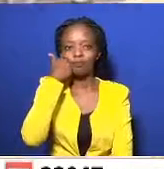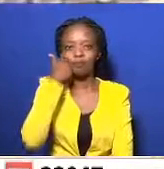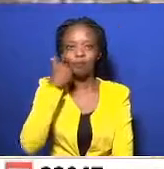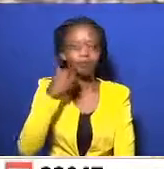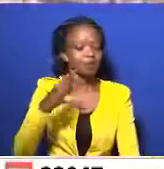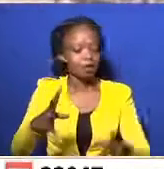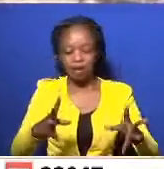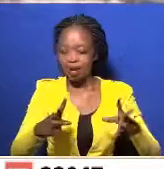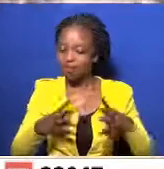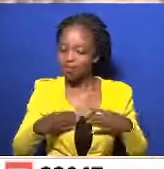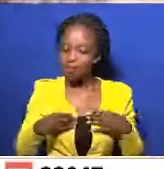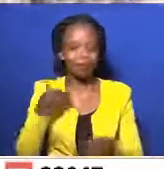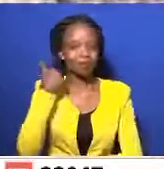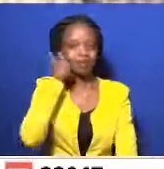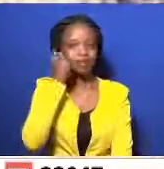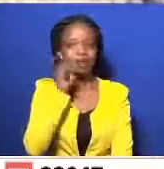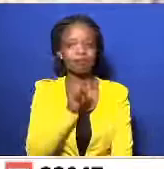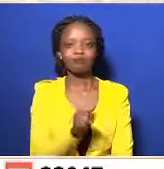Sikubali wagonjwa